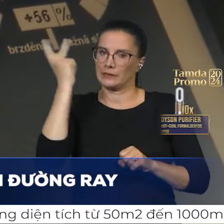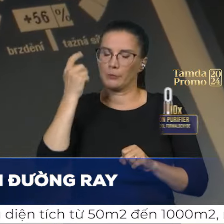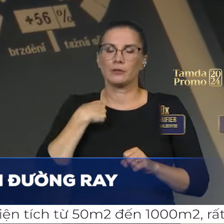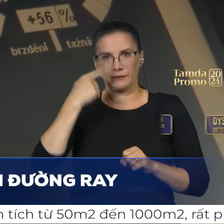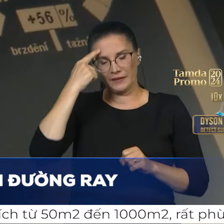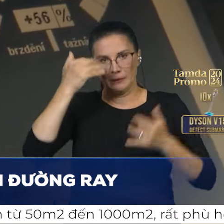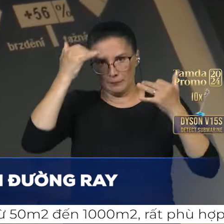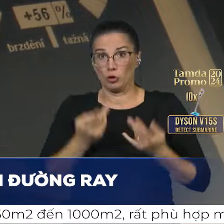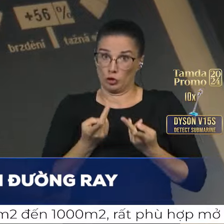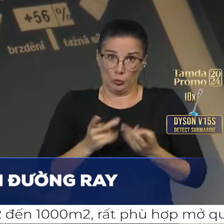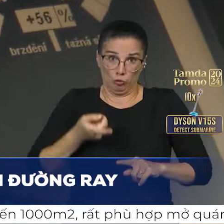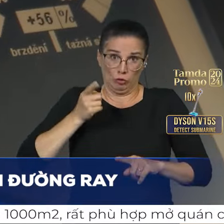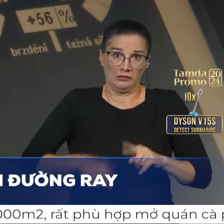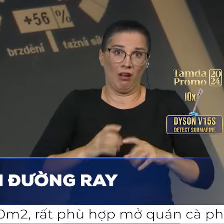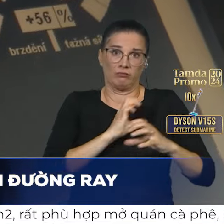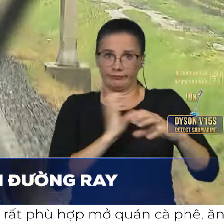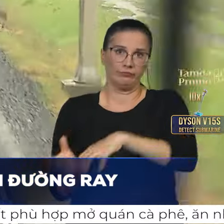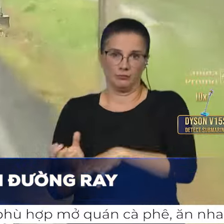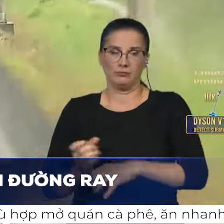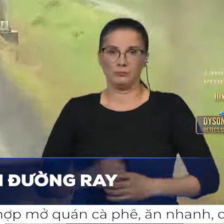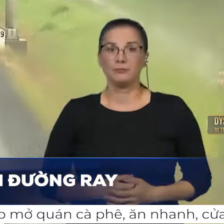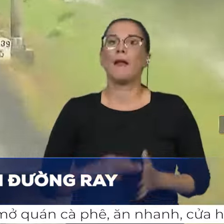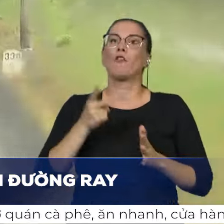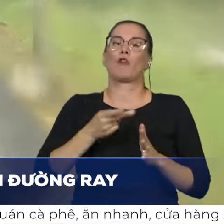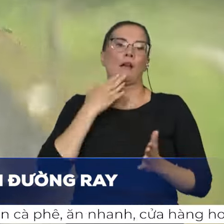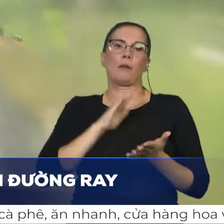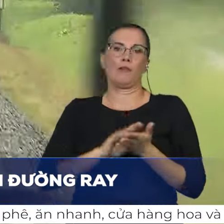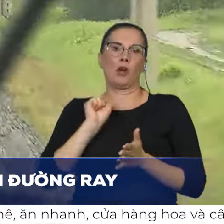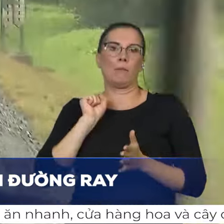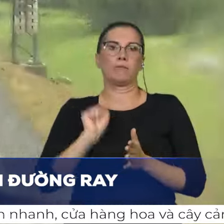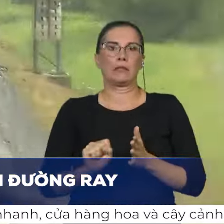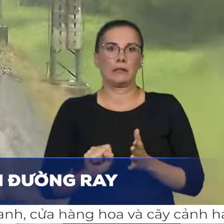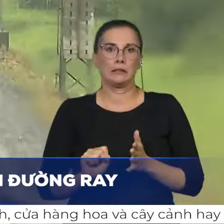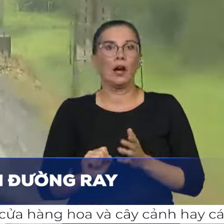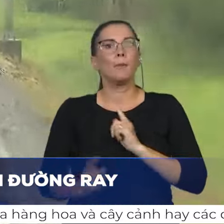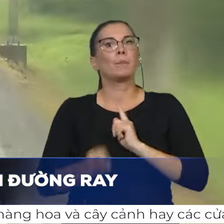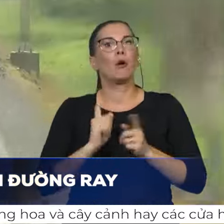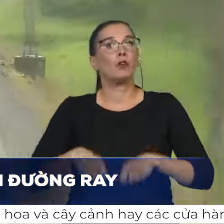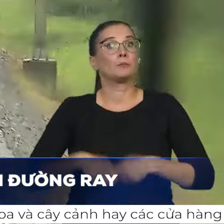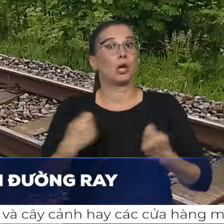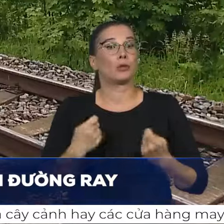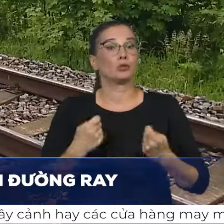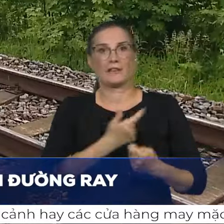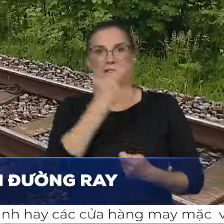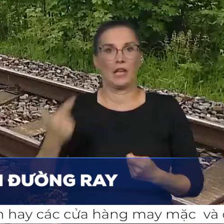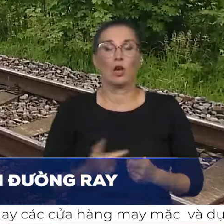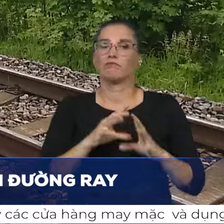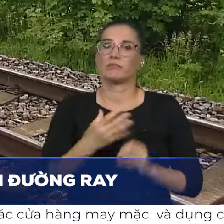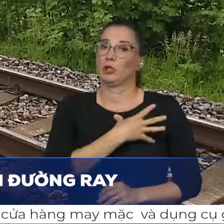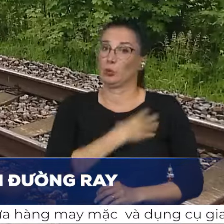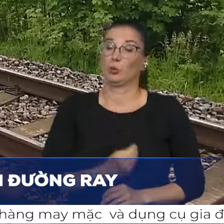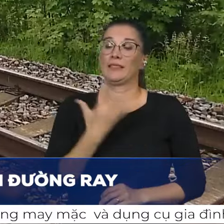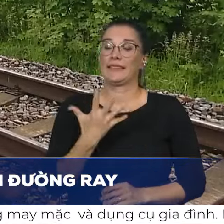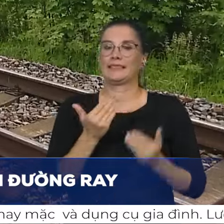bánh. Cuối cùng, đoàn tàu đã được phanh lại. Giao thông phải tạm dừng trong 2 giờ đồng hồ, thiệt hại ước tính lên đến 10 triệu kron. Một đoàn tàu chở khách